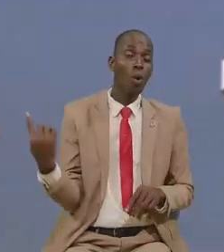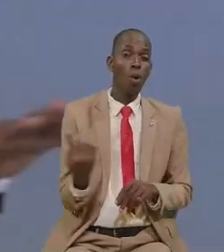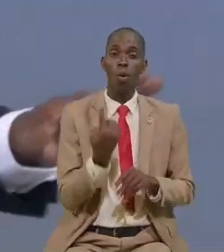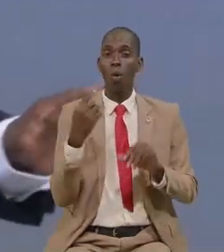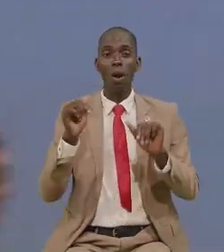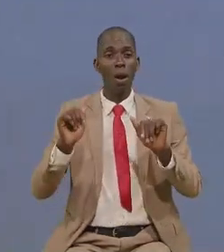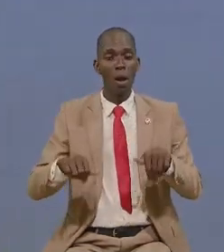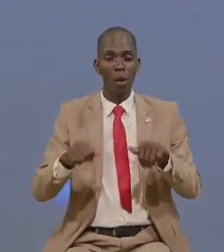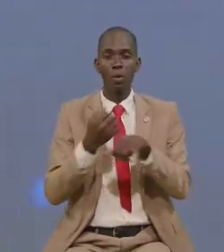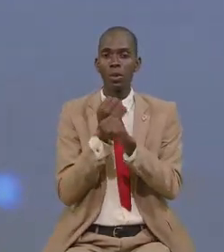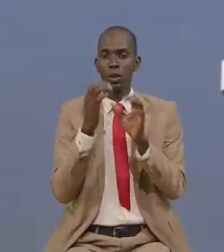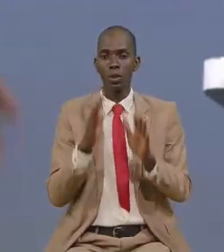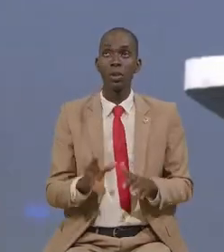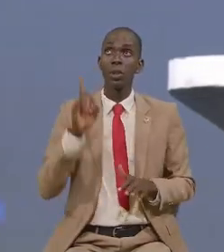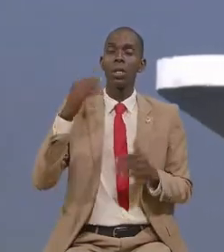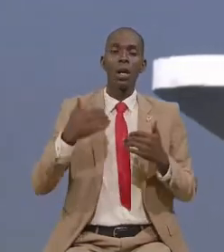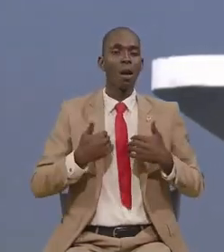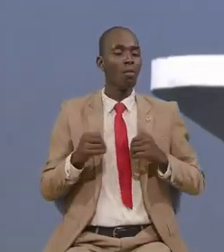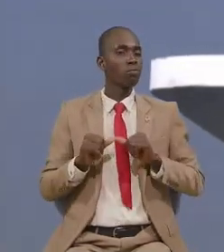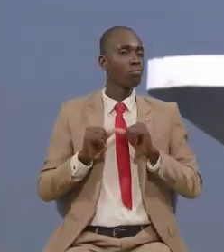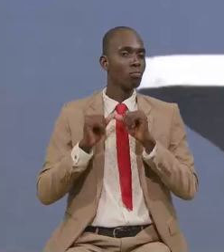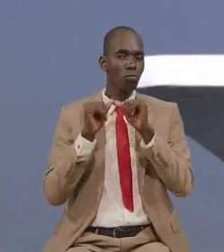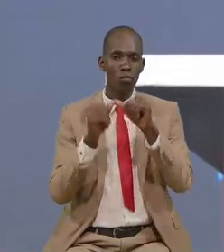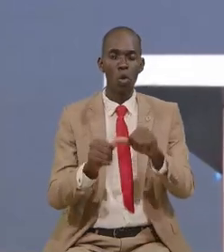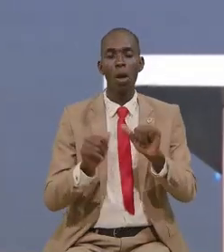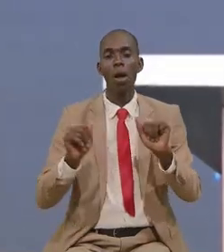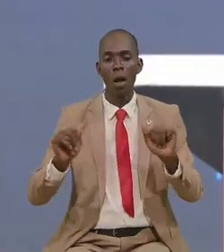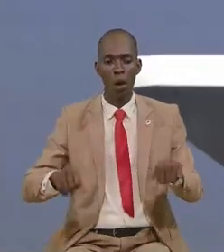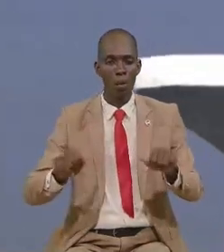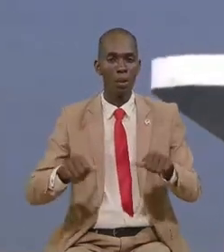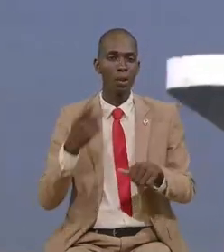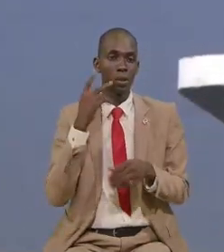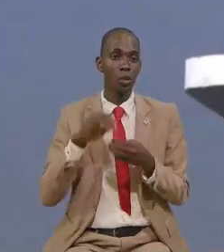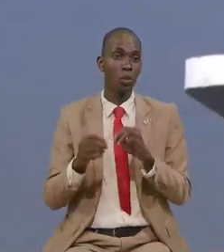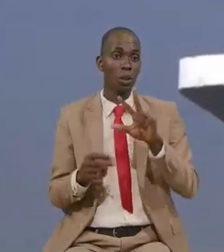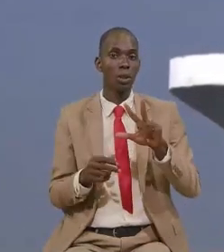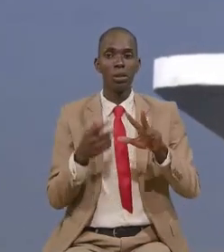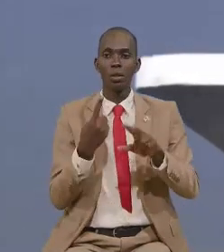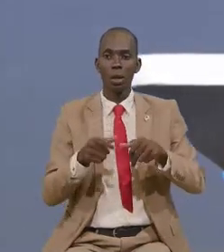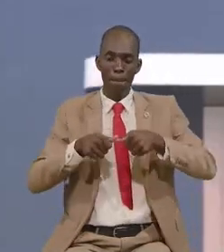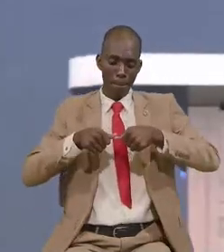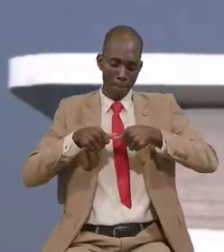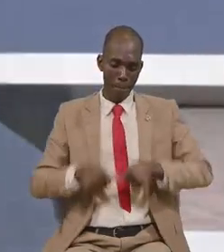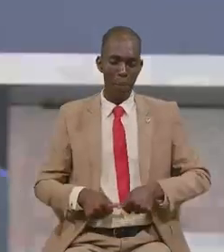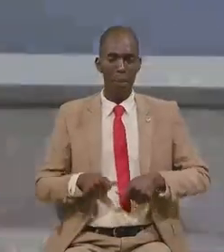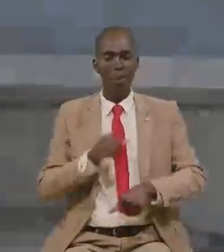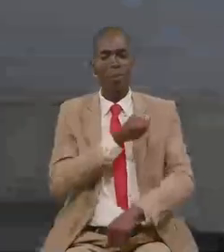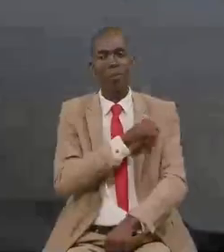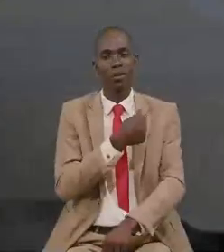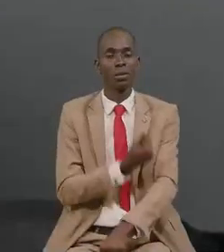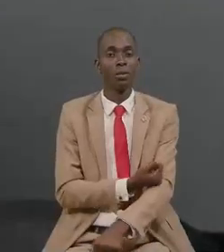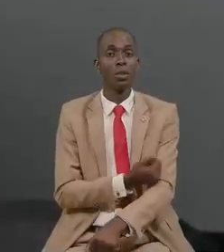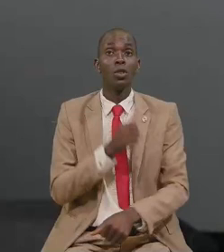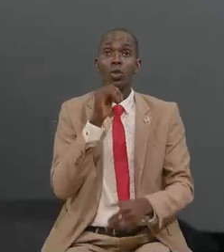Et il a donc la capacité perpétuelle. Troisième point, nous verrons l'autorisation permanente. Pas seulement